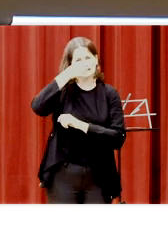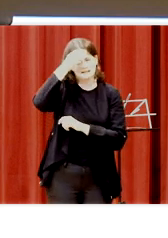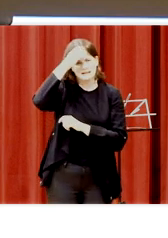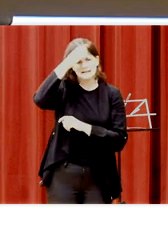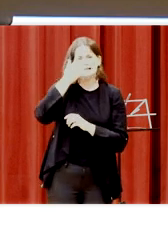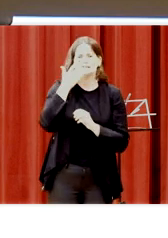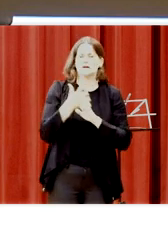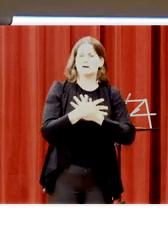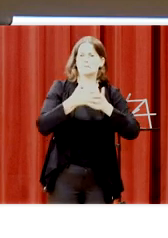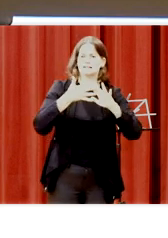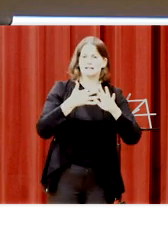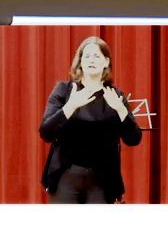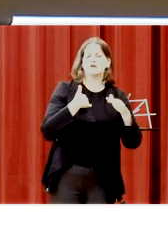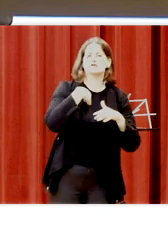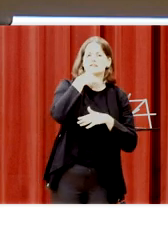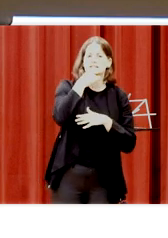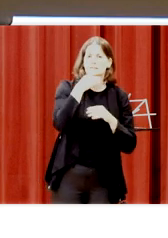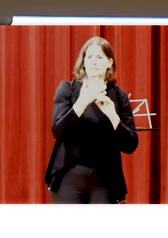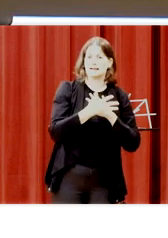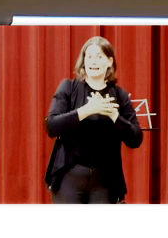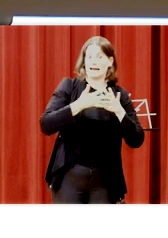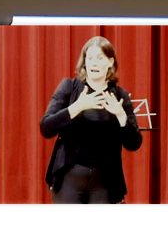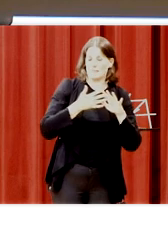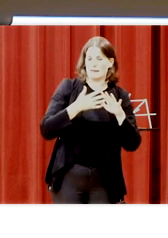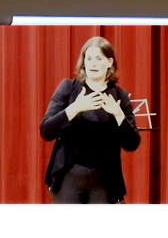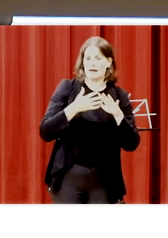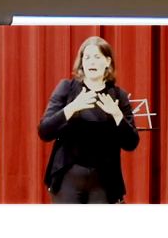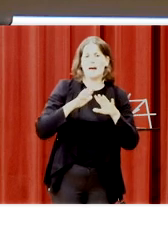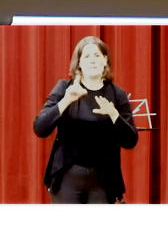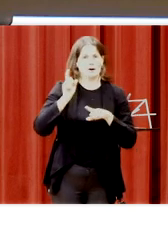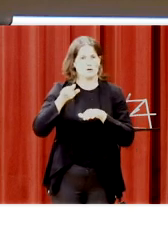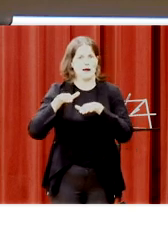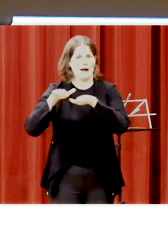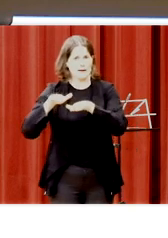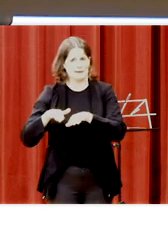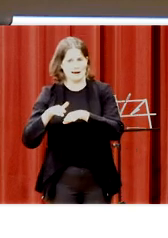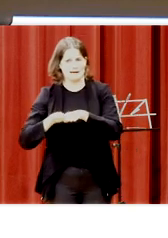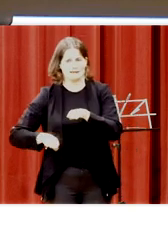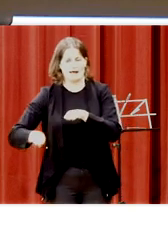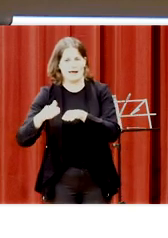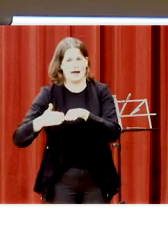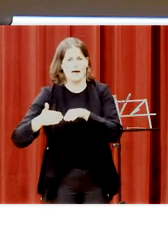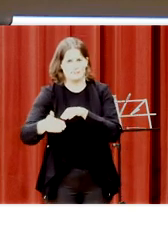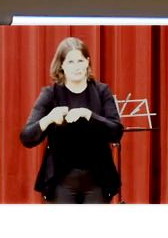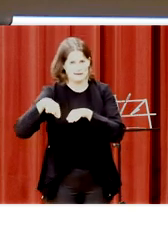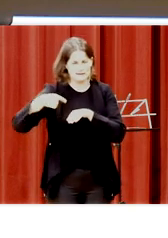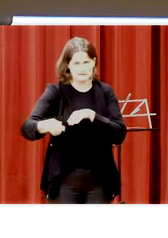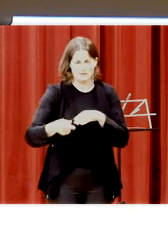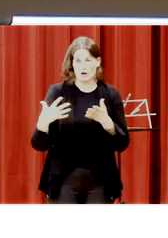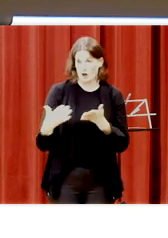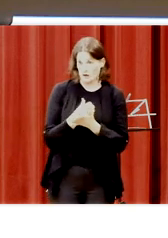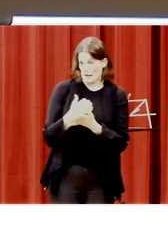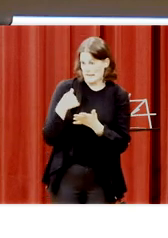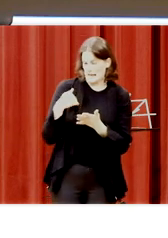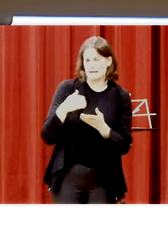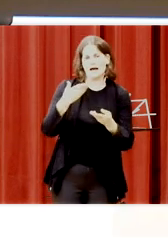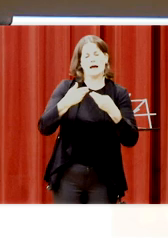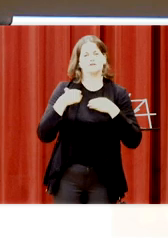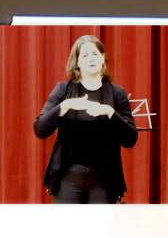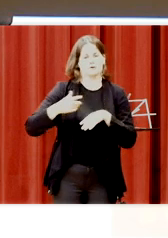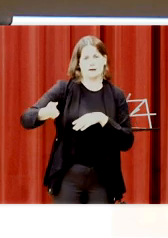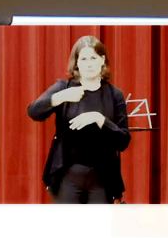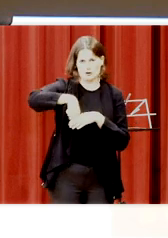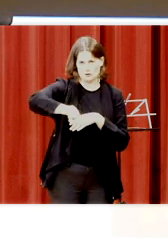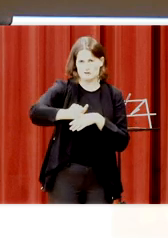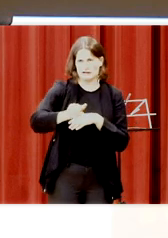això està i és una ajuda per nosaltres. Les plataformes, ja no consumim pel·lícules ni televisió, ni, bueno, els més romàntics ens